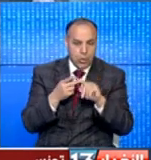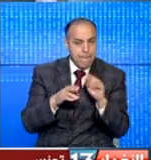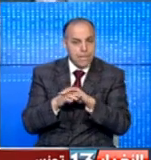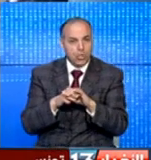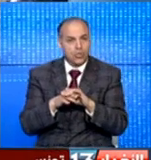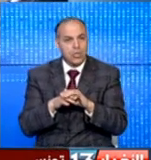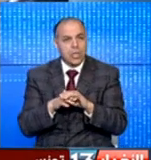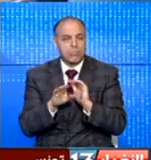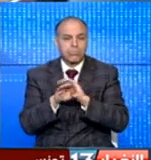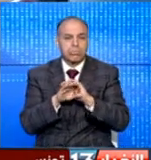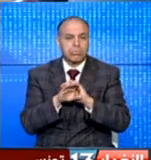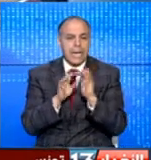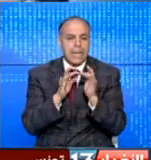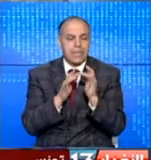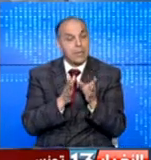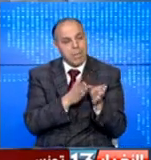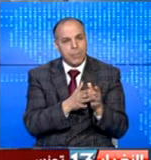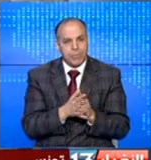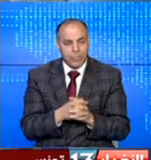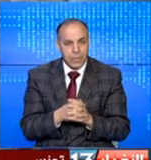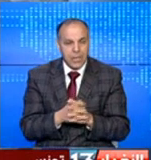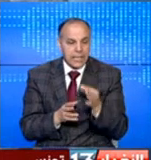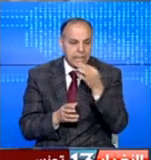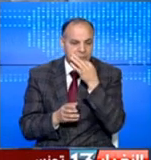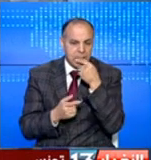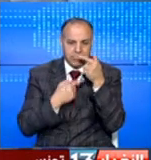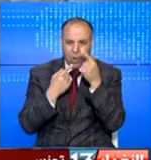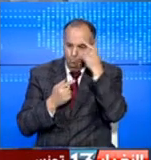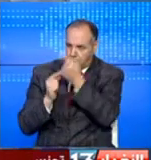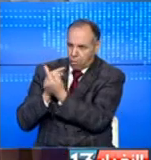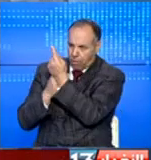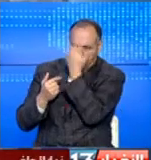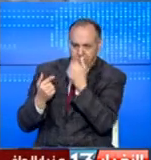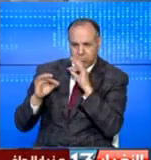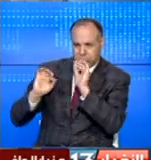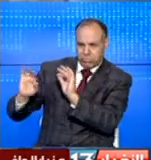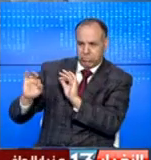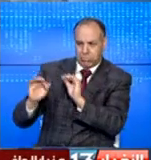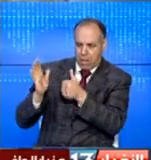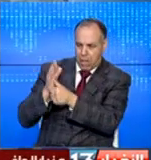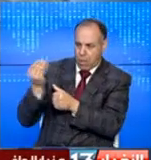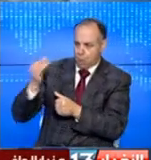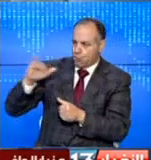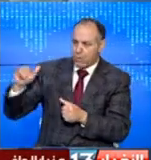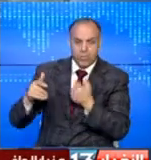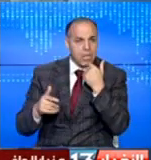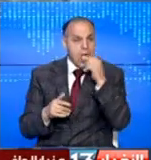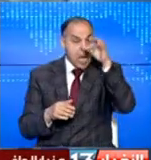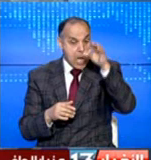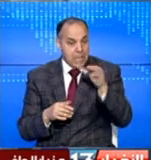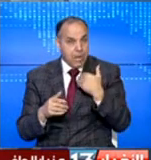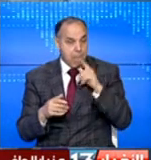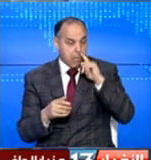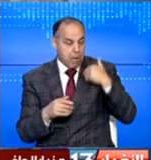مجالات متعلقه بالانترنت. استفدت انه ما نحكيوش مع بد ما نعرفهمش وما نعطيش الهويه بتاعي، ولازم زيدا